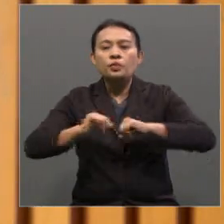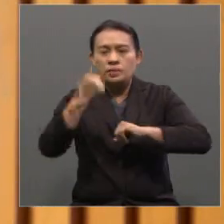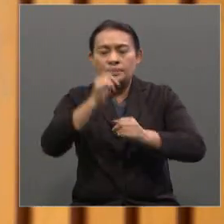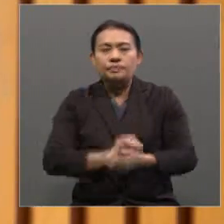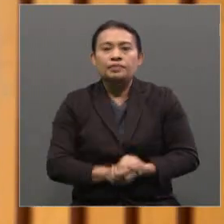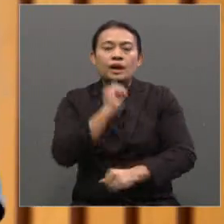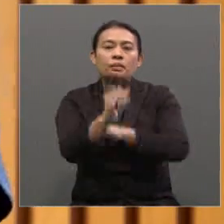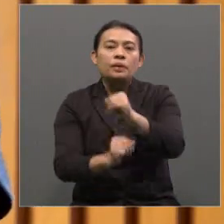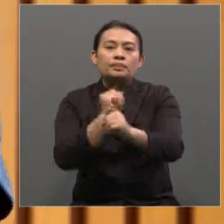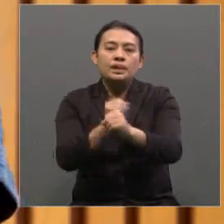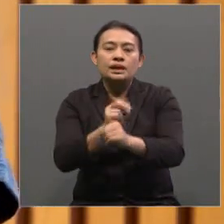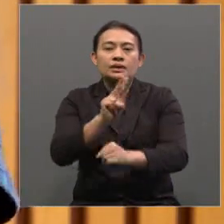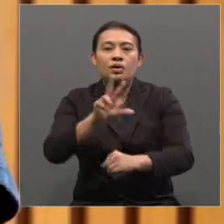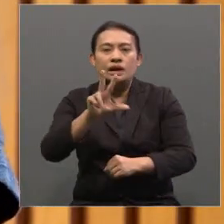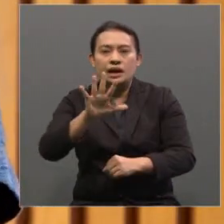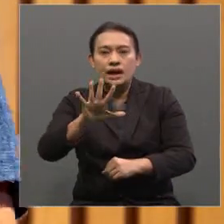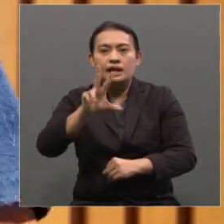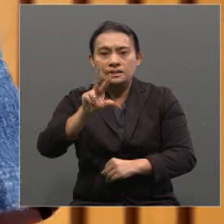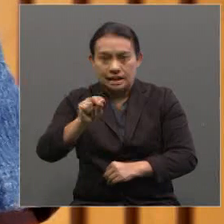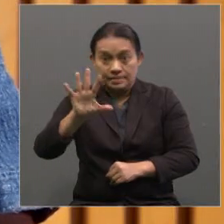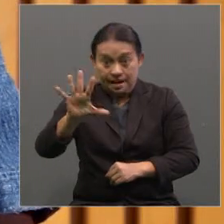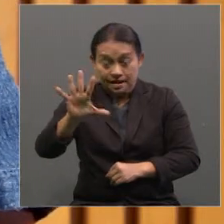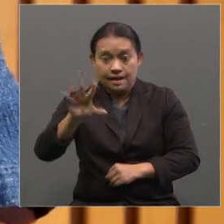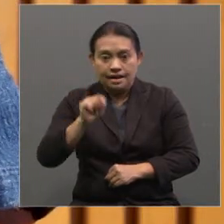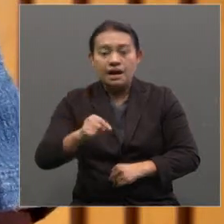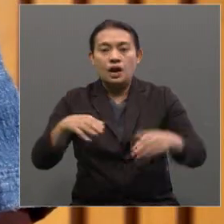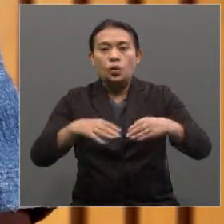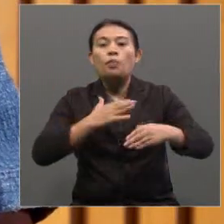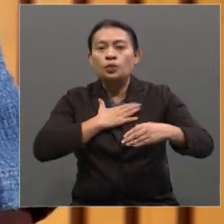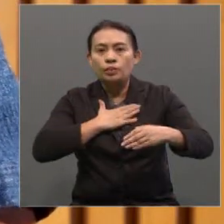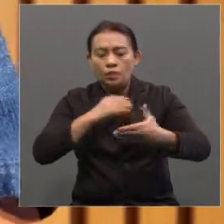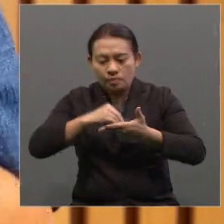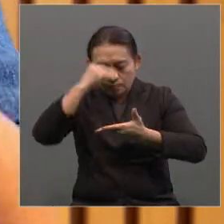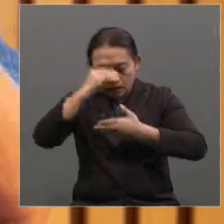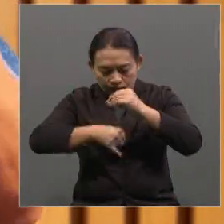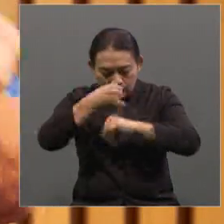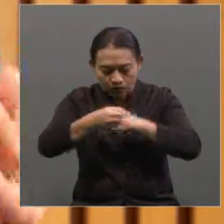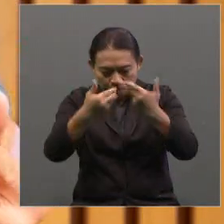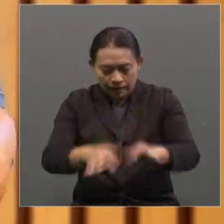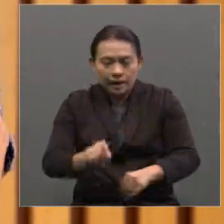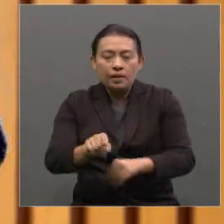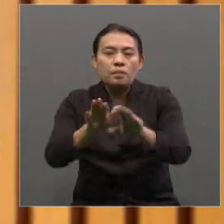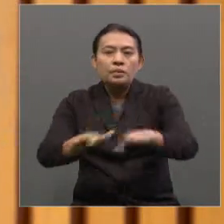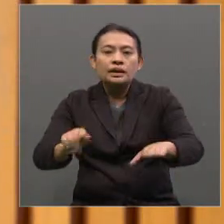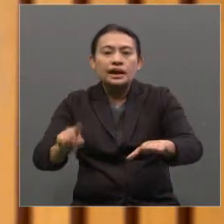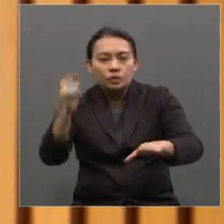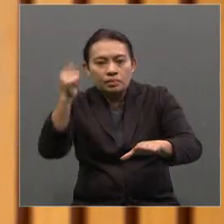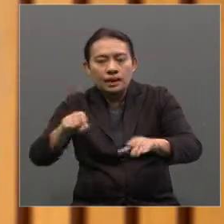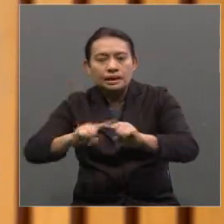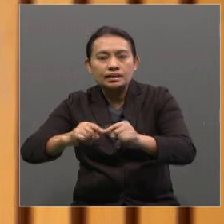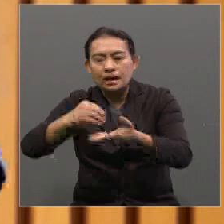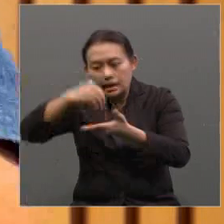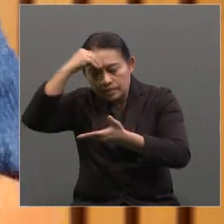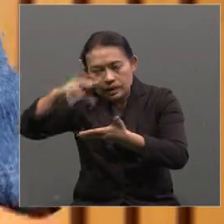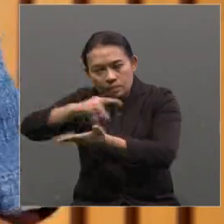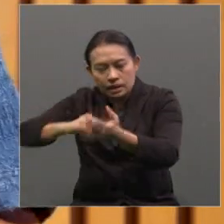ธมินปี2535ใช่ไหมครับคนรุ่นผมจบการศึกษามาใช่ไหมครับมีน้องๆหลายคนยังอยู่ในมหาวิทยาลัย